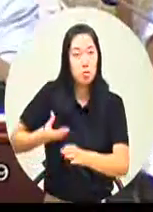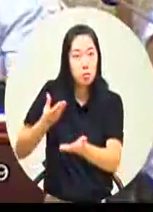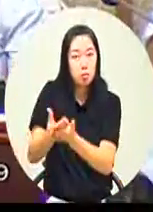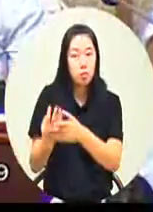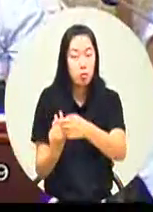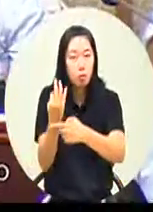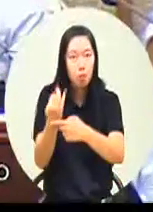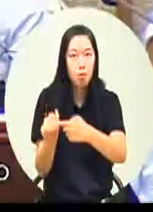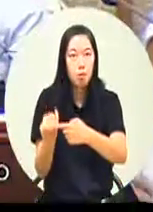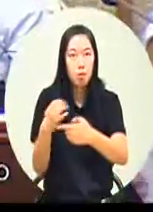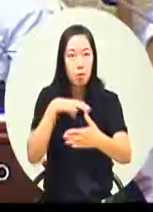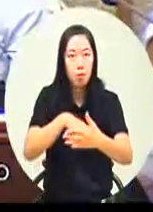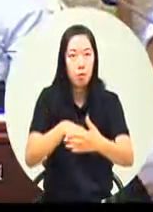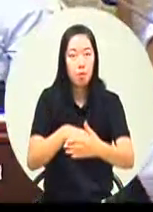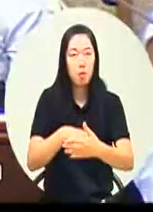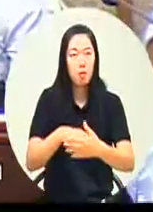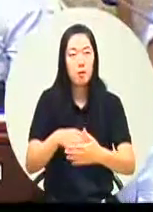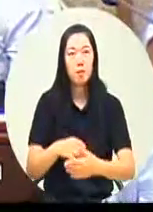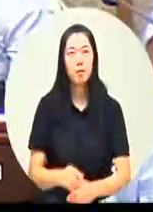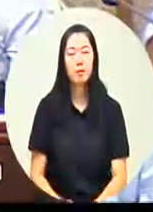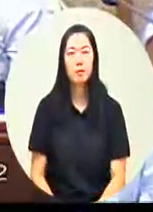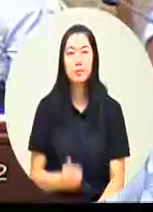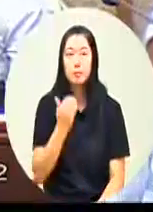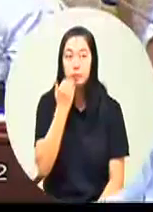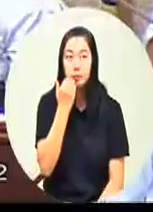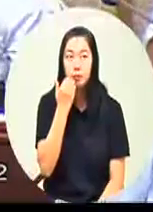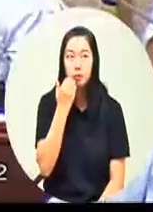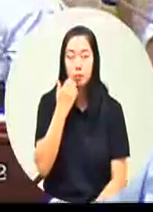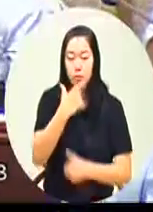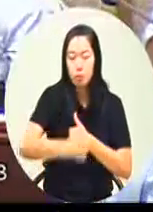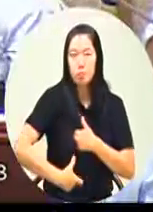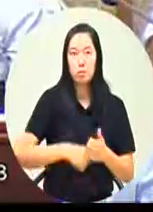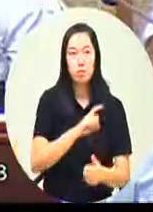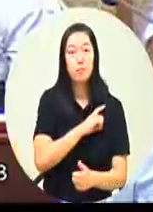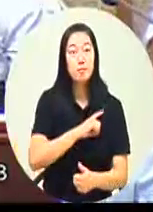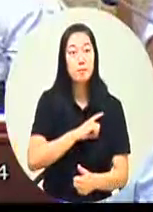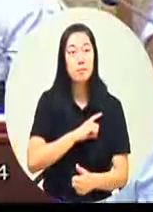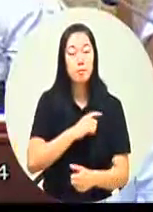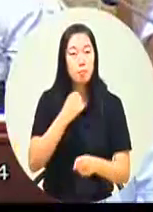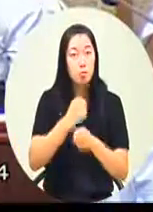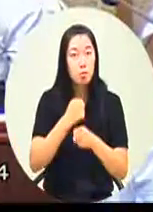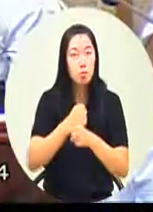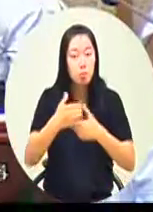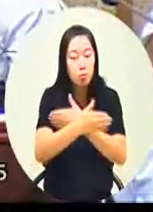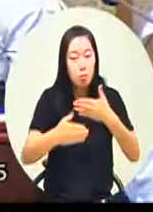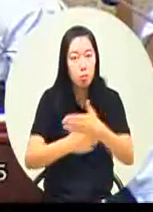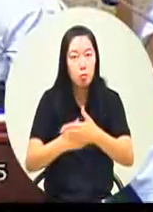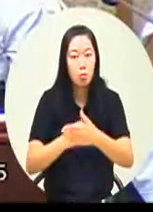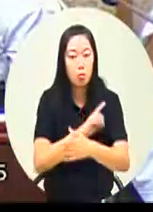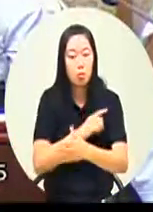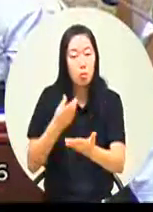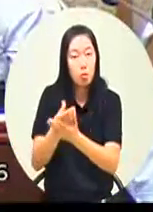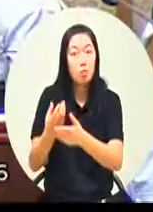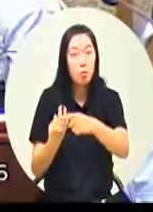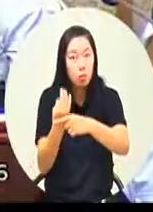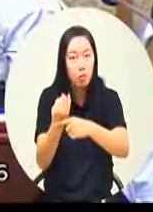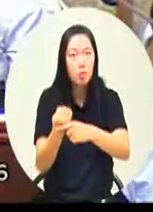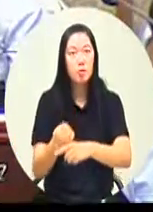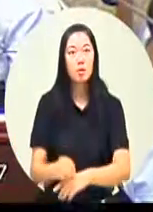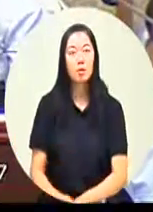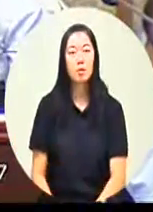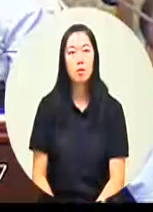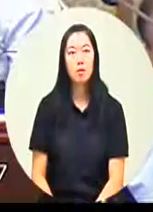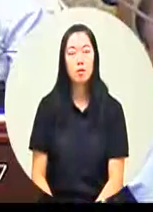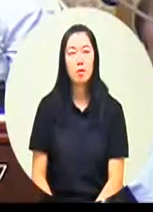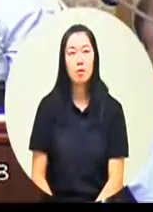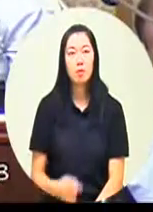自偿率里面除了本月自偿率，就是讲咱本身原文的自偿率以外，其他是袂当配合其他的土地开发。 局长，时间有限，我想